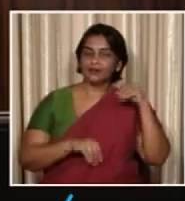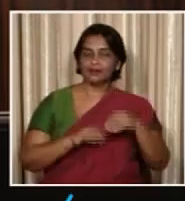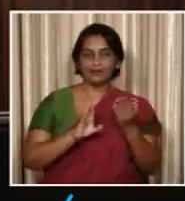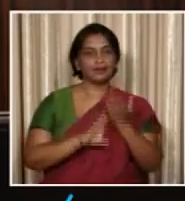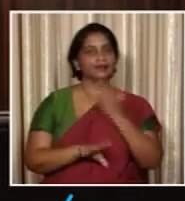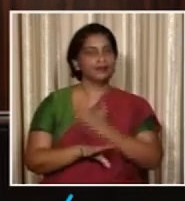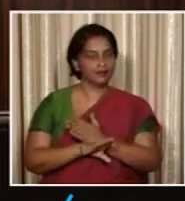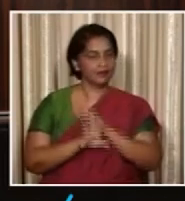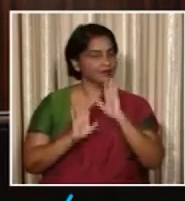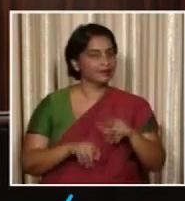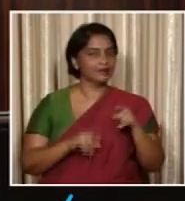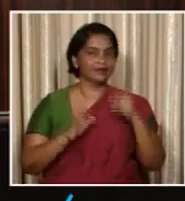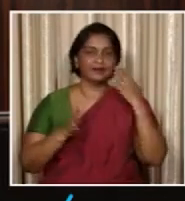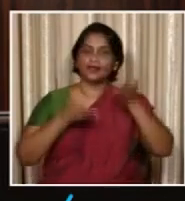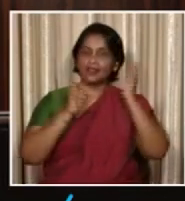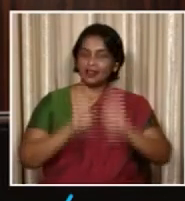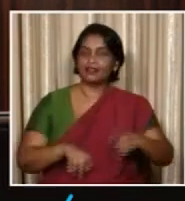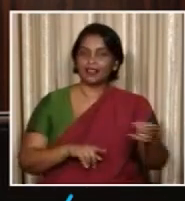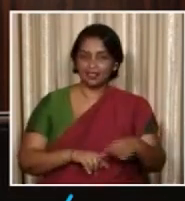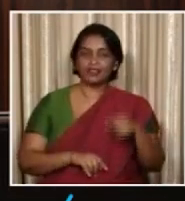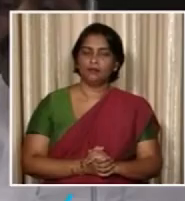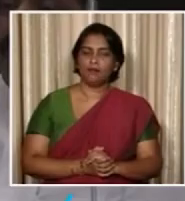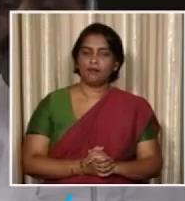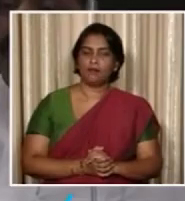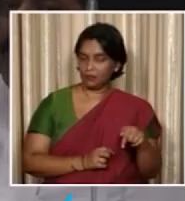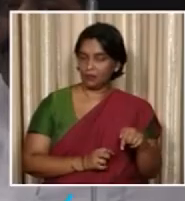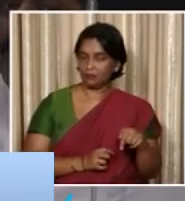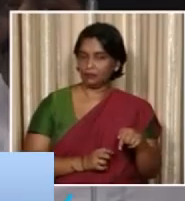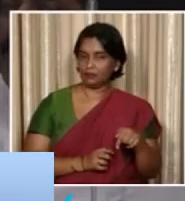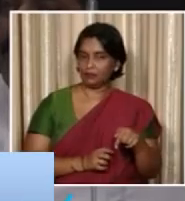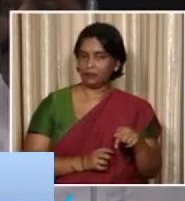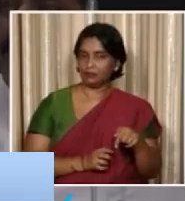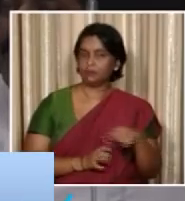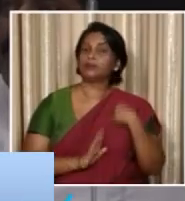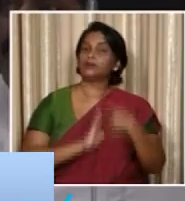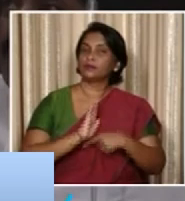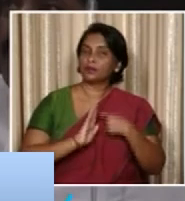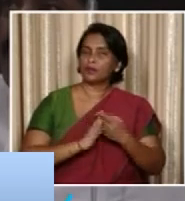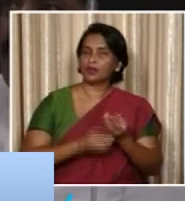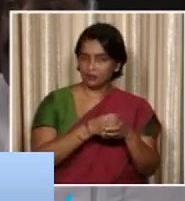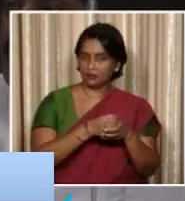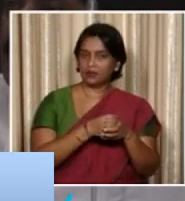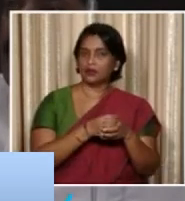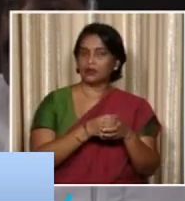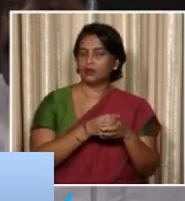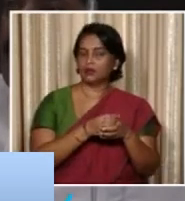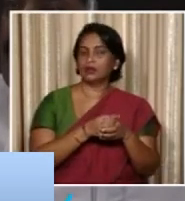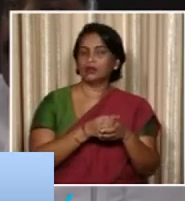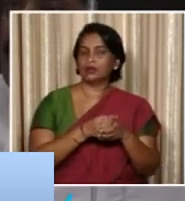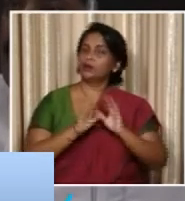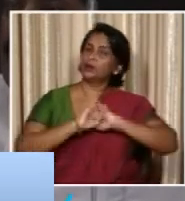ඉස්සෙල්ලා පවත්වන අවසාන දවස කියලා මම අද දවසේ හිතන්නේ. අද මේ රට විනාශ කරපු කණ්ඩායමක්